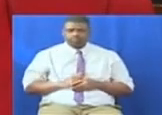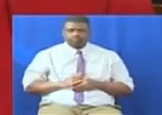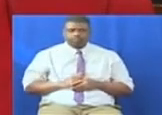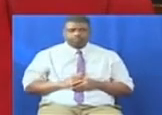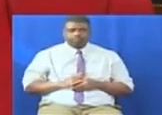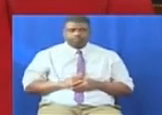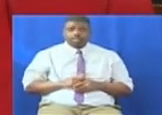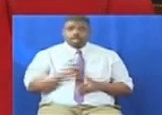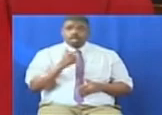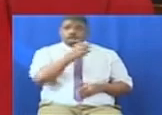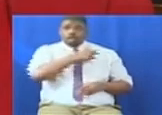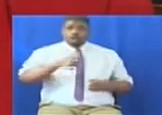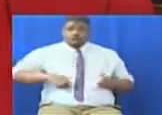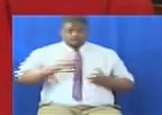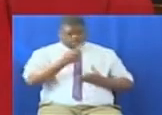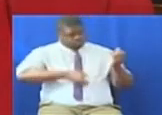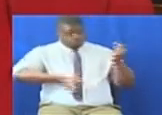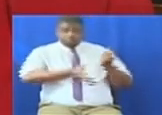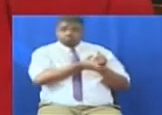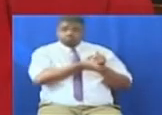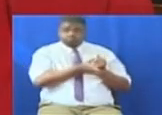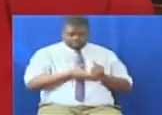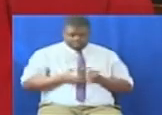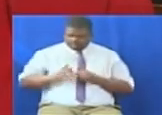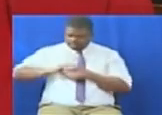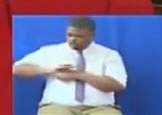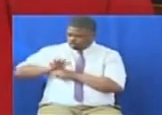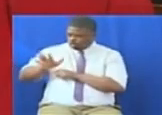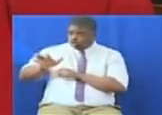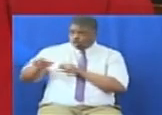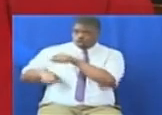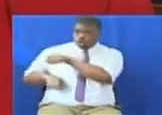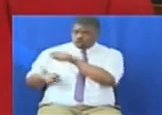Na Rais Magufuli baada janga hili